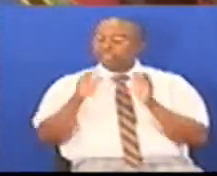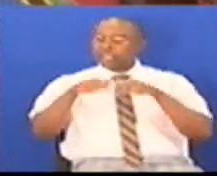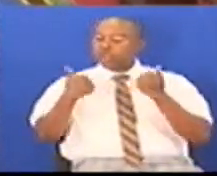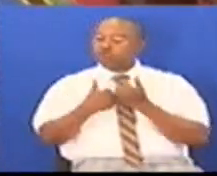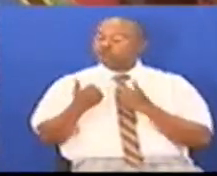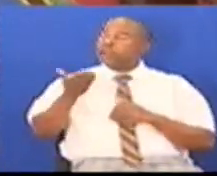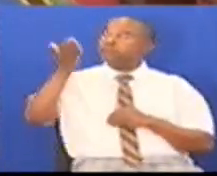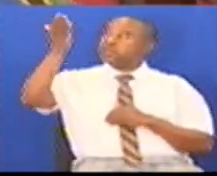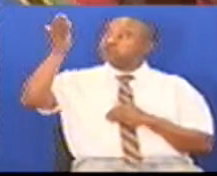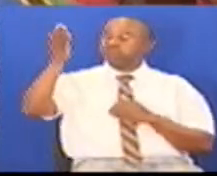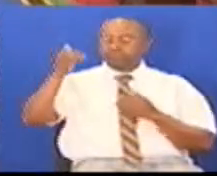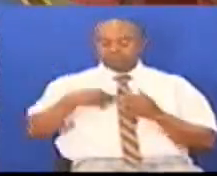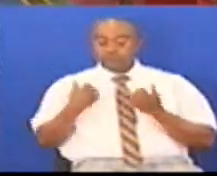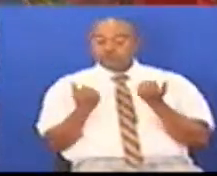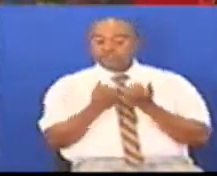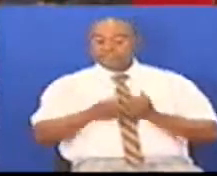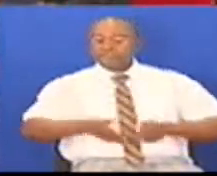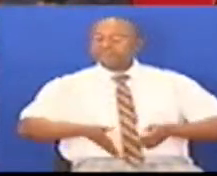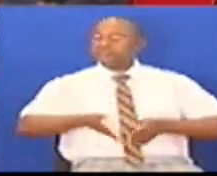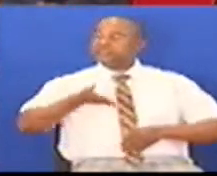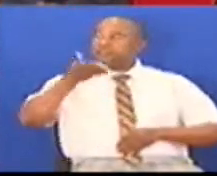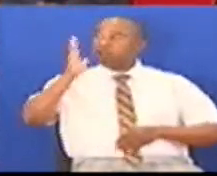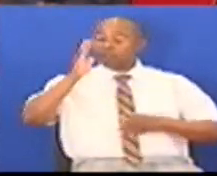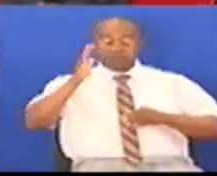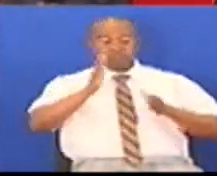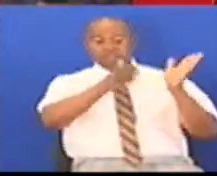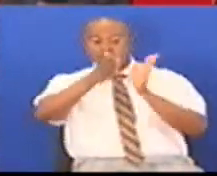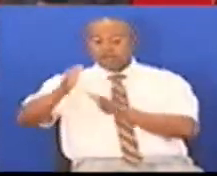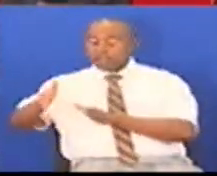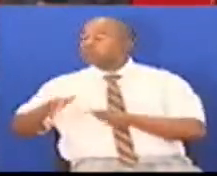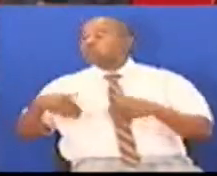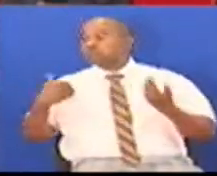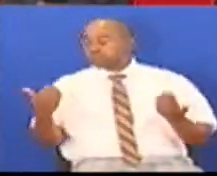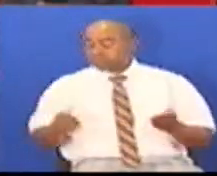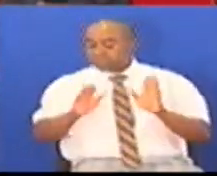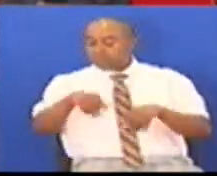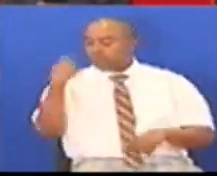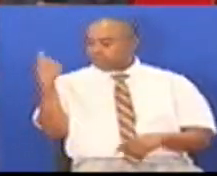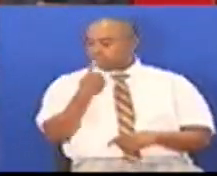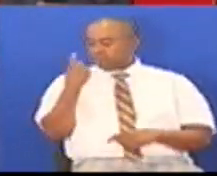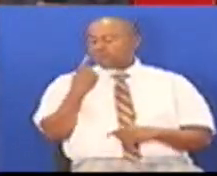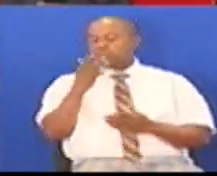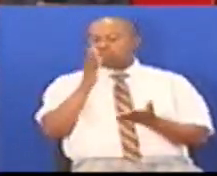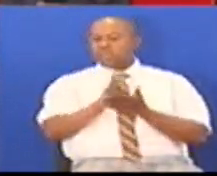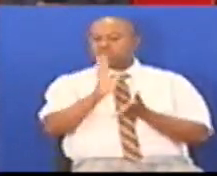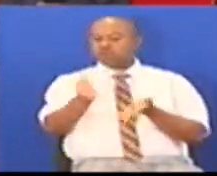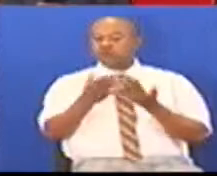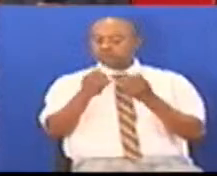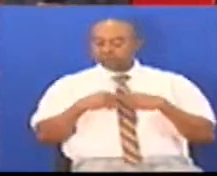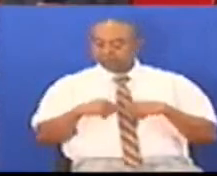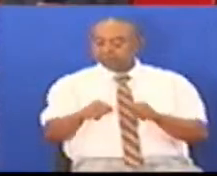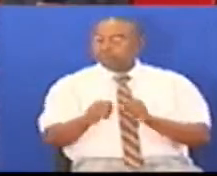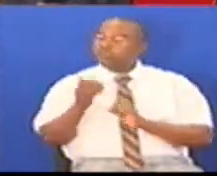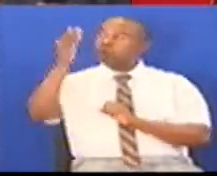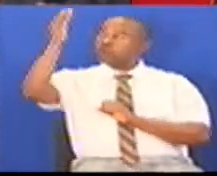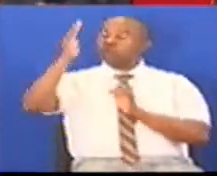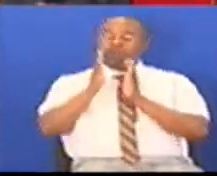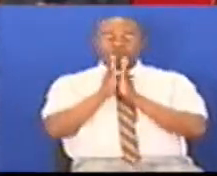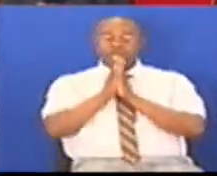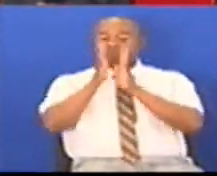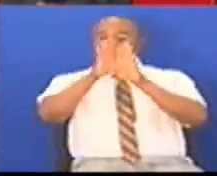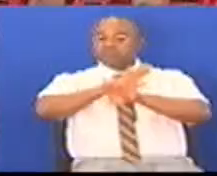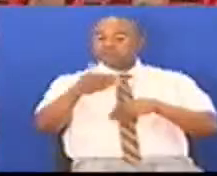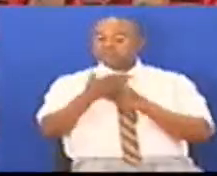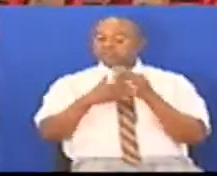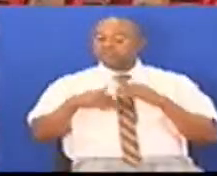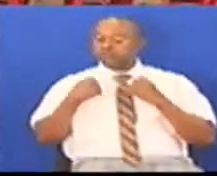umeweka katika dunia serikali za wanadamu na mabunge ya mataifa ili haki yako itendeke. Twakuomba uibariki nchi yetu,